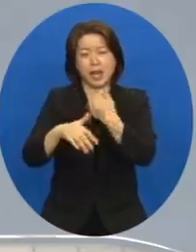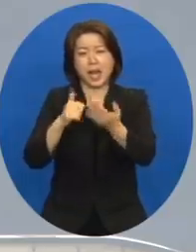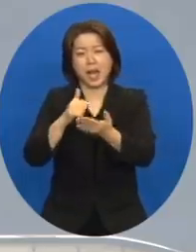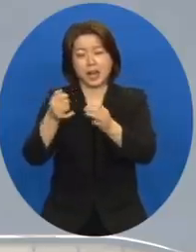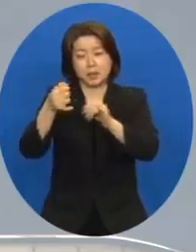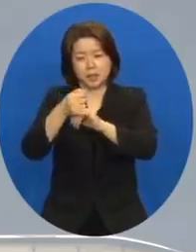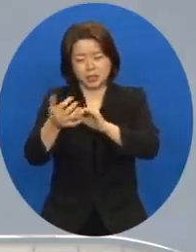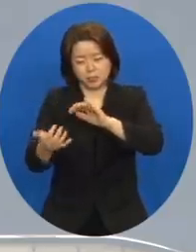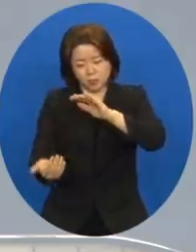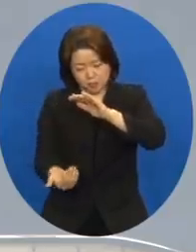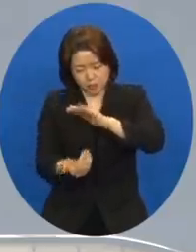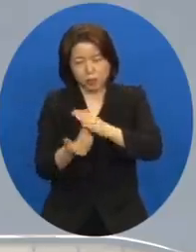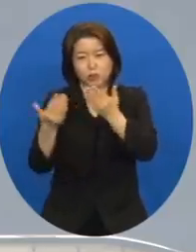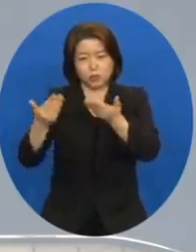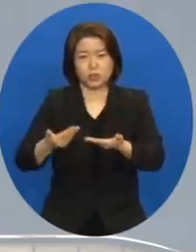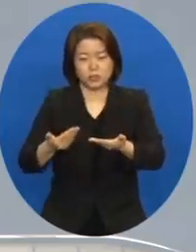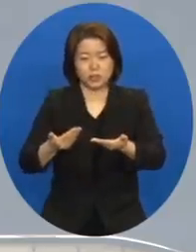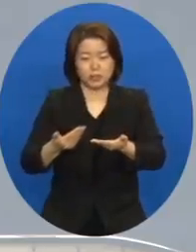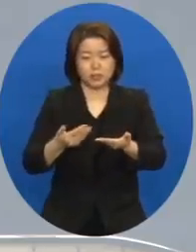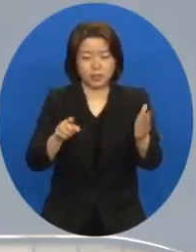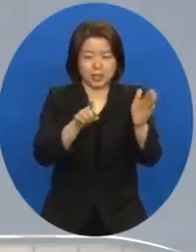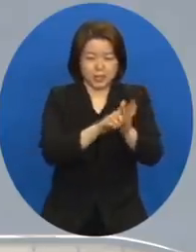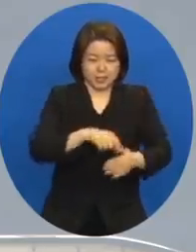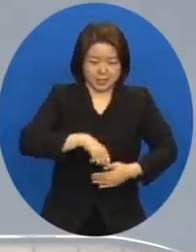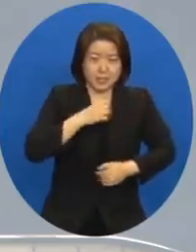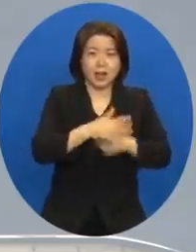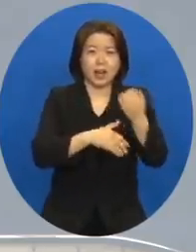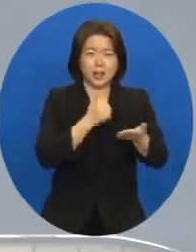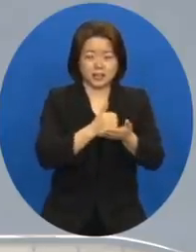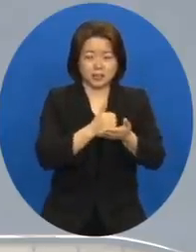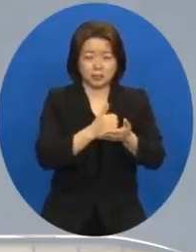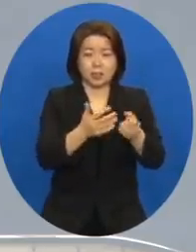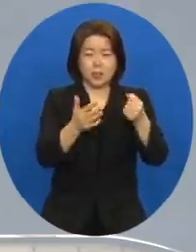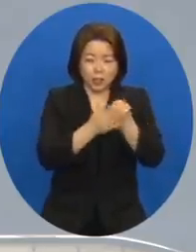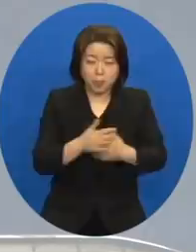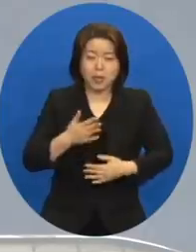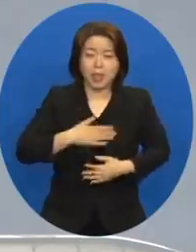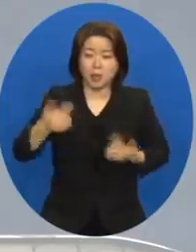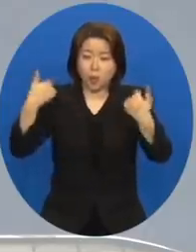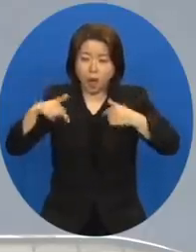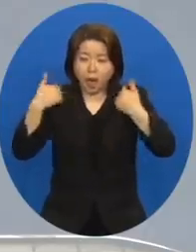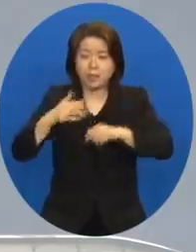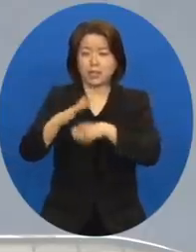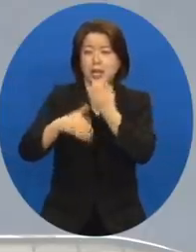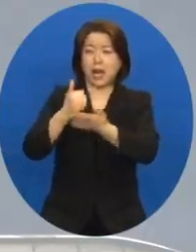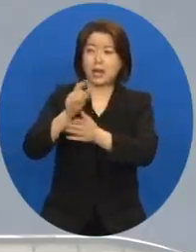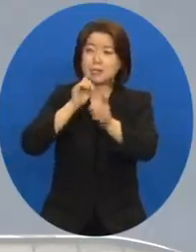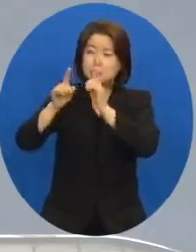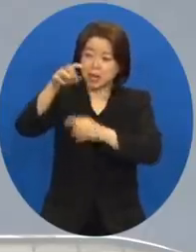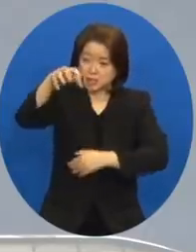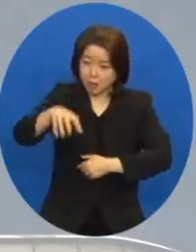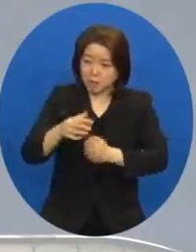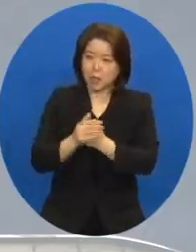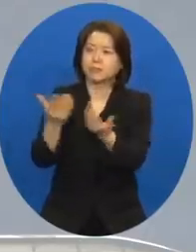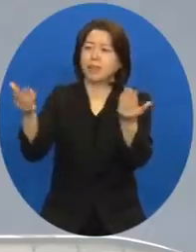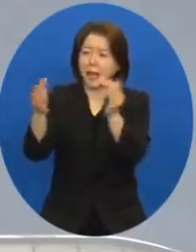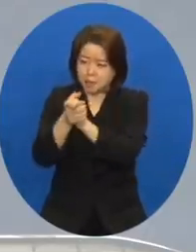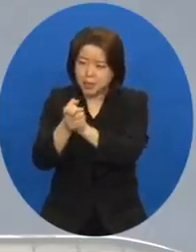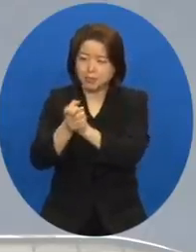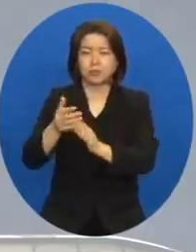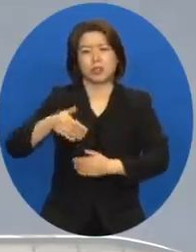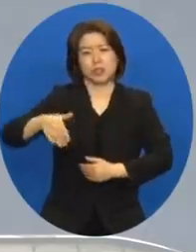것입니다 신실 하신 아니에요 그렇게 자기도 언제나 하나님의 말씀 앞에 아멘 하고